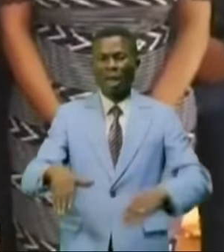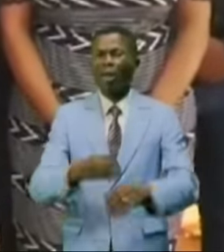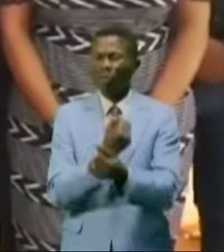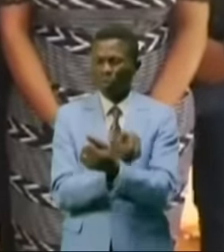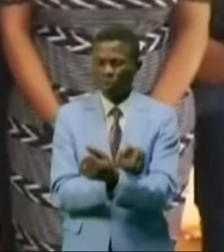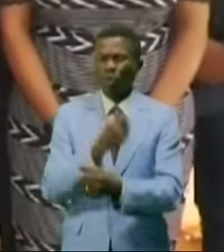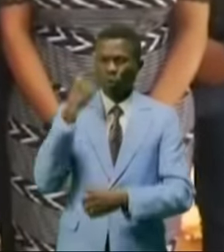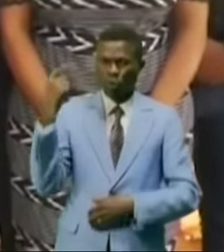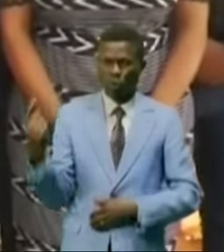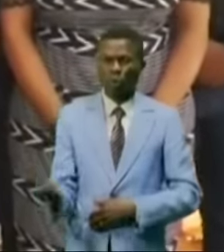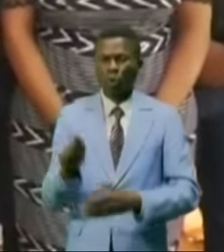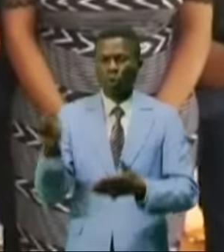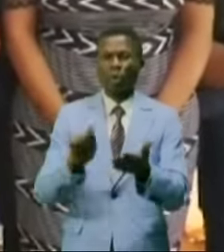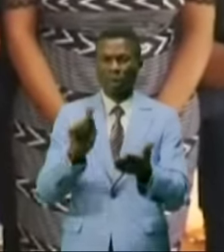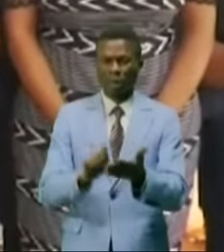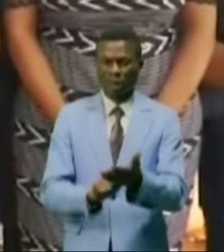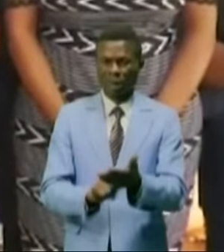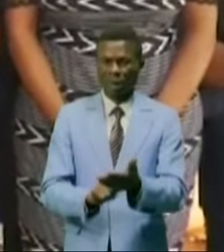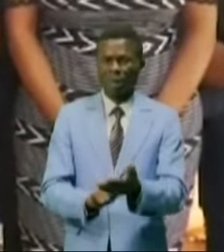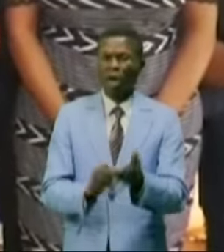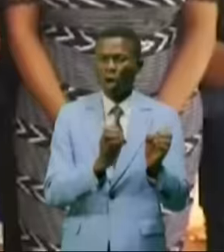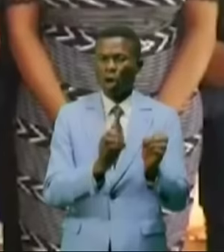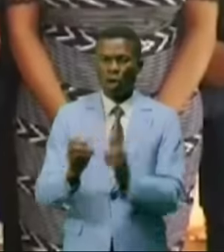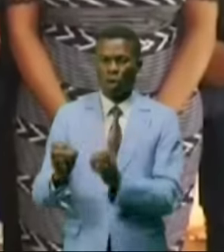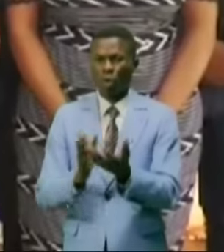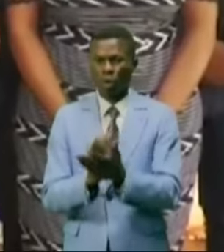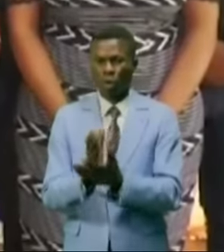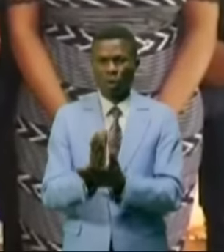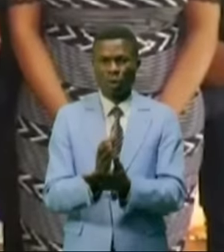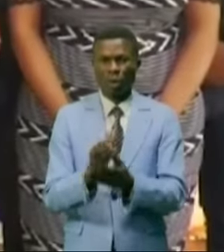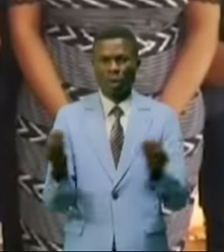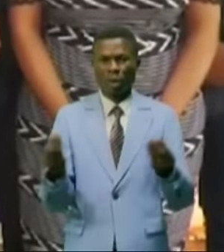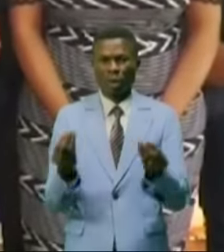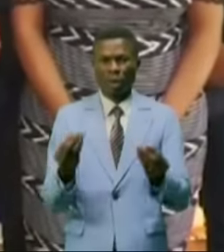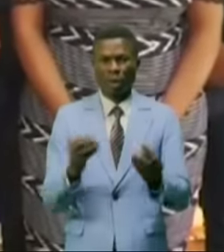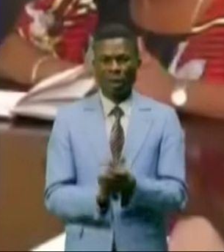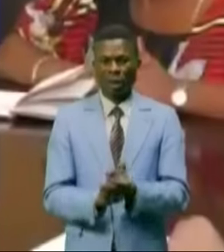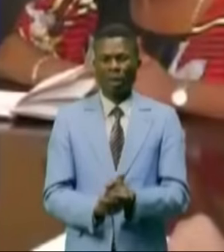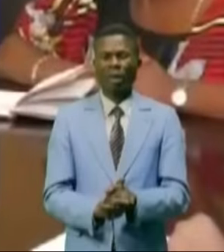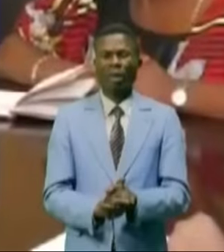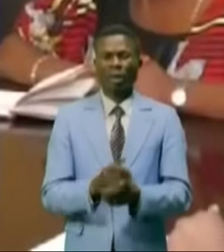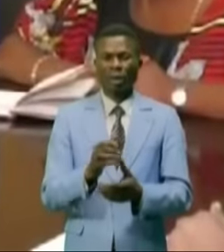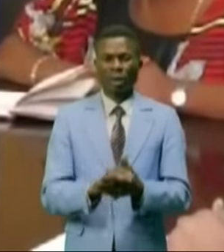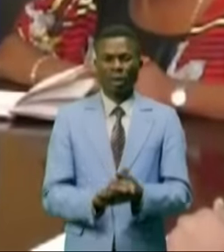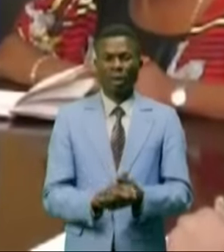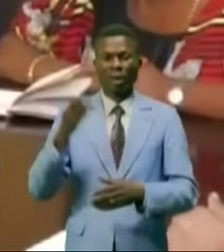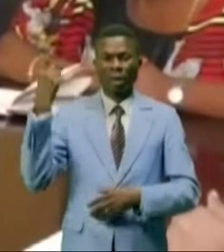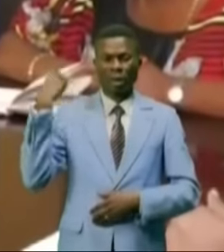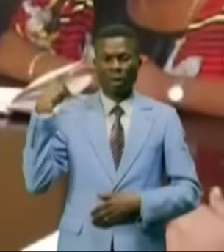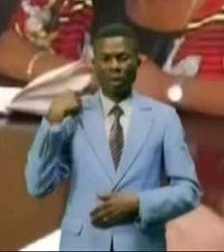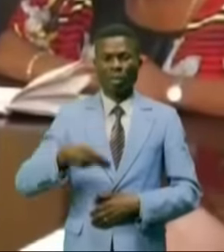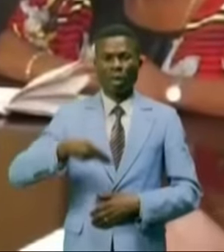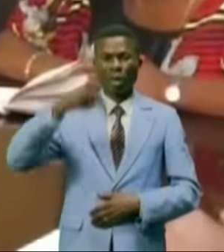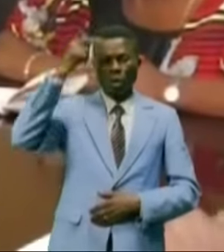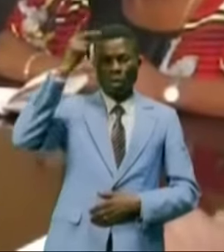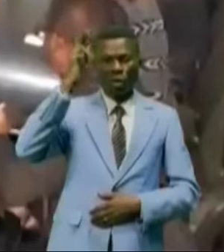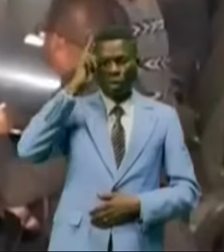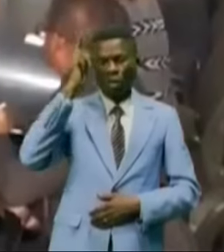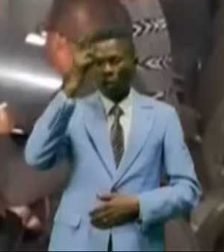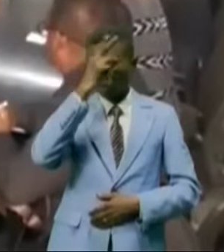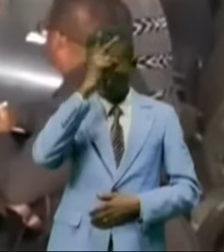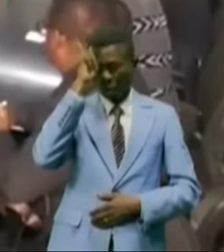ça pour nous maintenir nos routes qui, du reste, coûtent très cher au pays. Ces élus du Haut-Katanga se